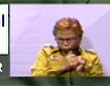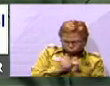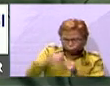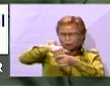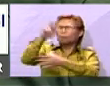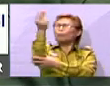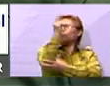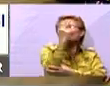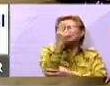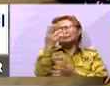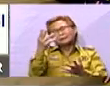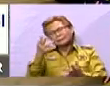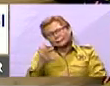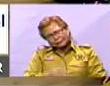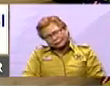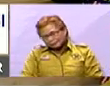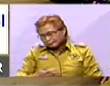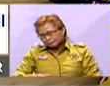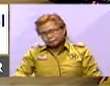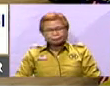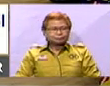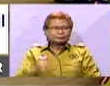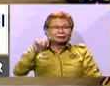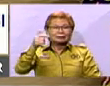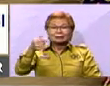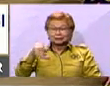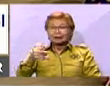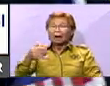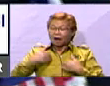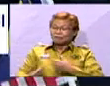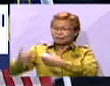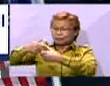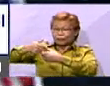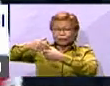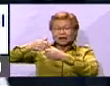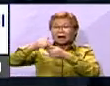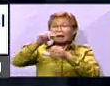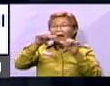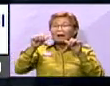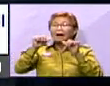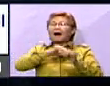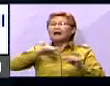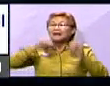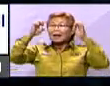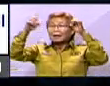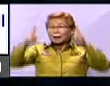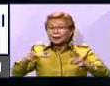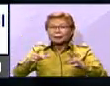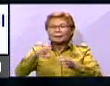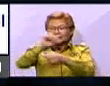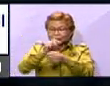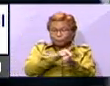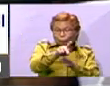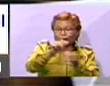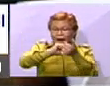dalam hutan sesi town hall kali ini turut disertai ahli Akademi pekerja profesional atlet sukan